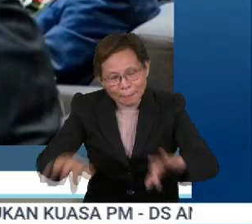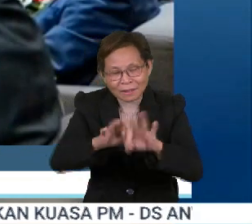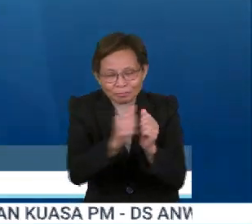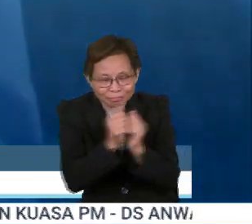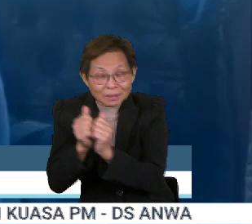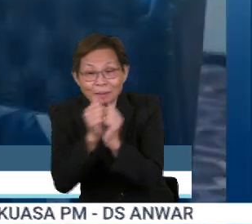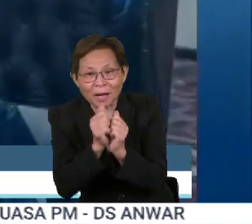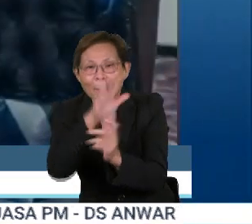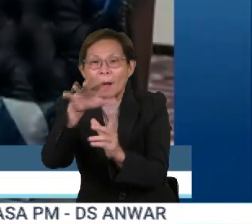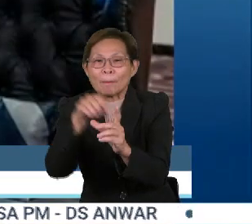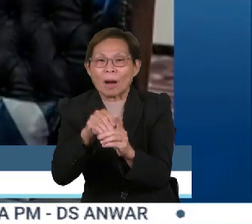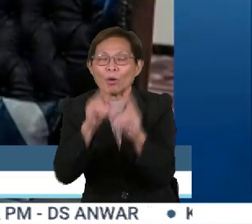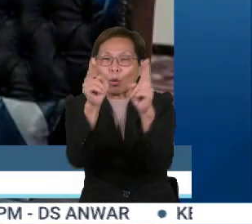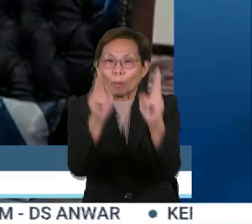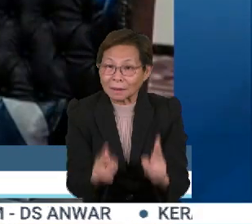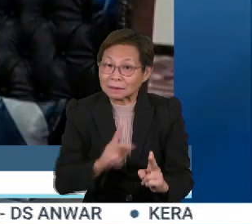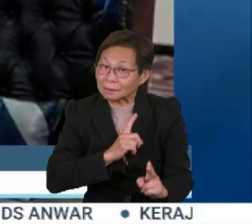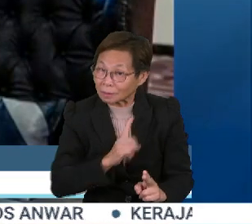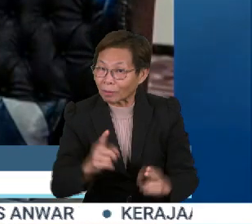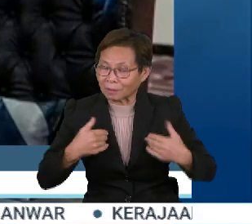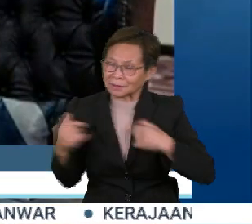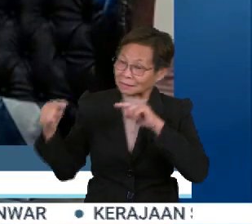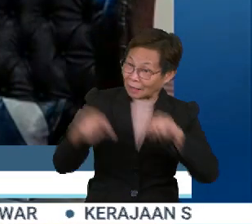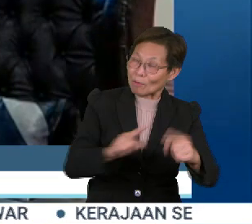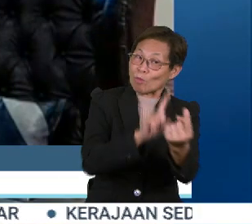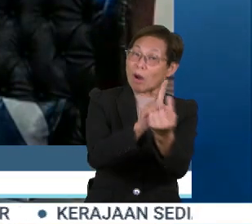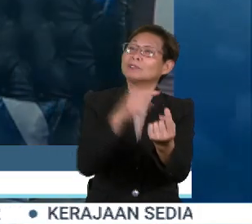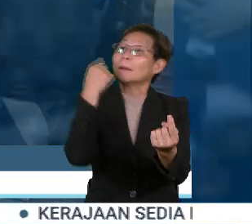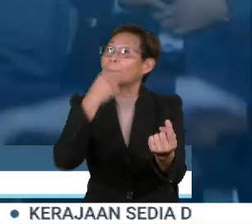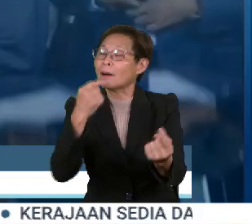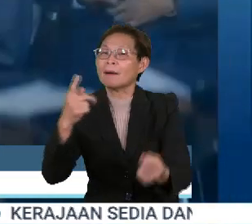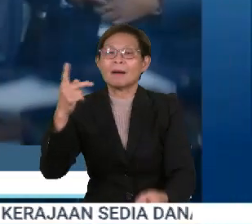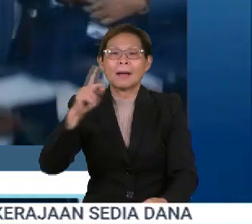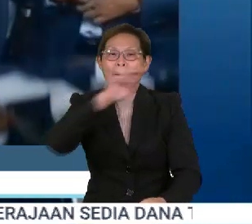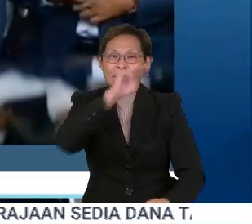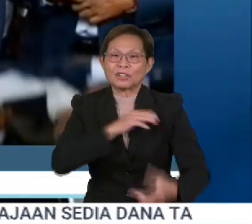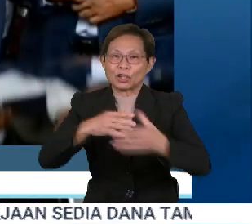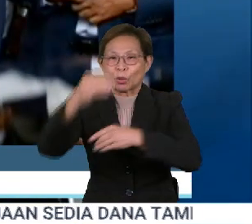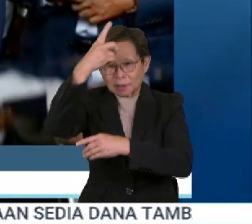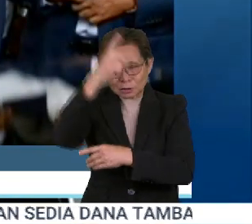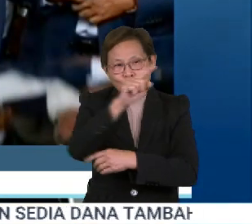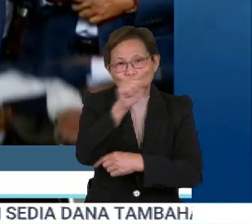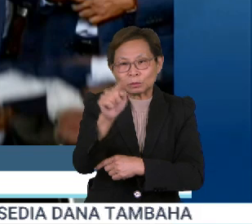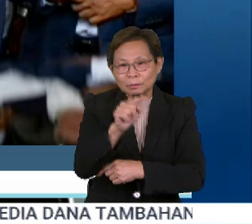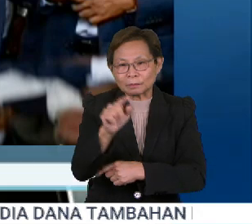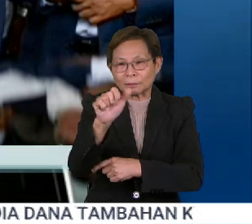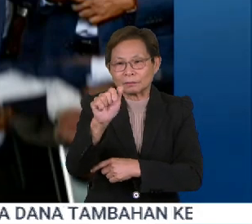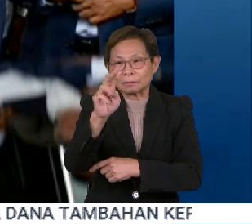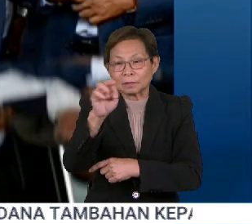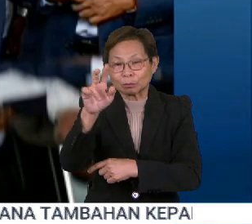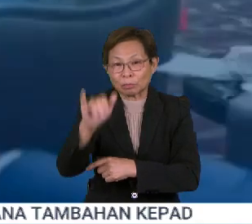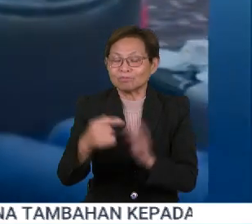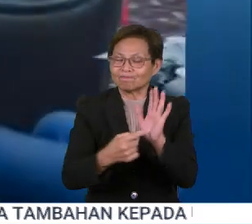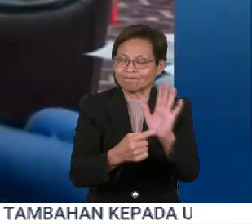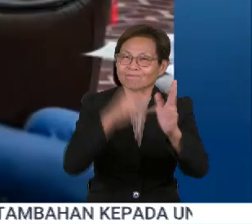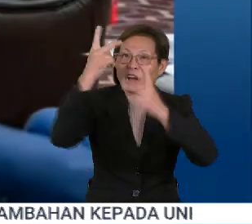bersama termasuk melibatkan umat Islam turut hadir pada pertemuan itu menteri luar dat ser Dr hadir ini